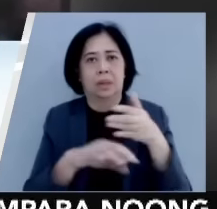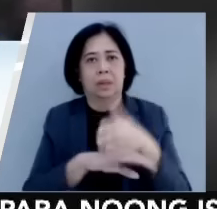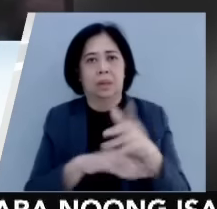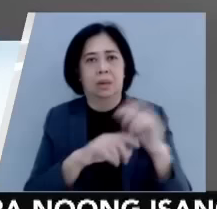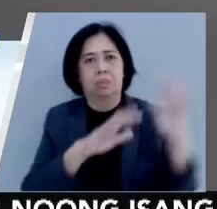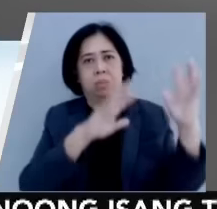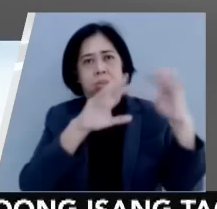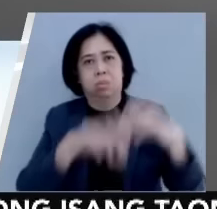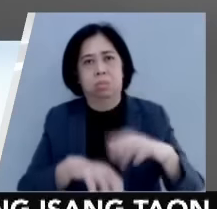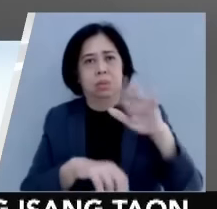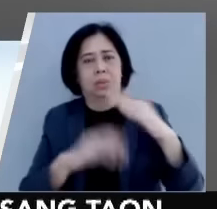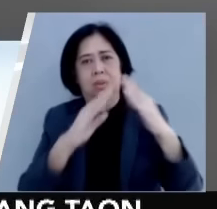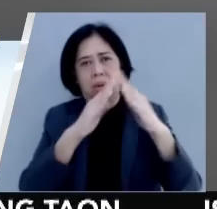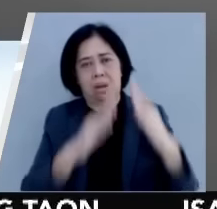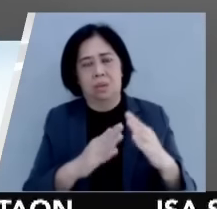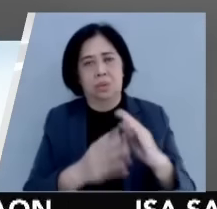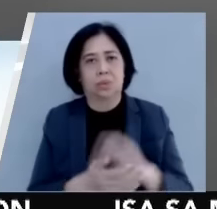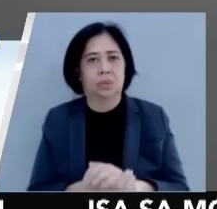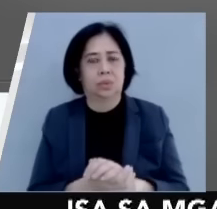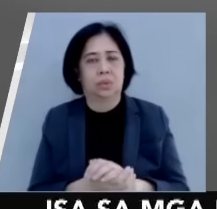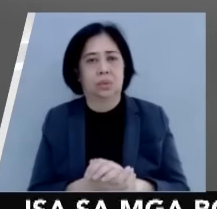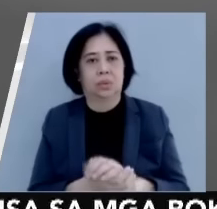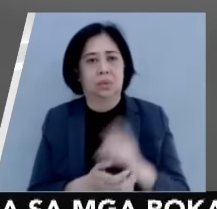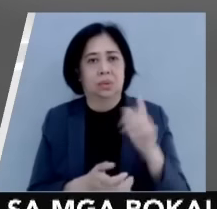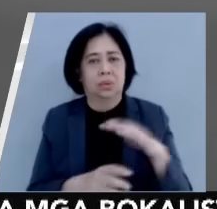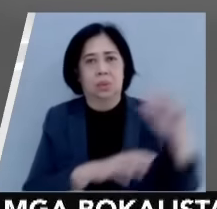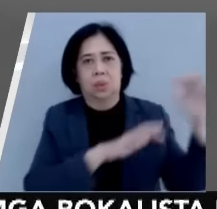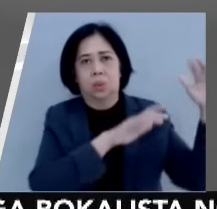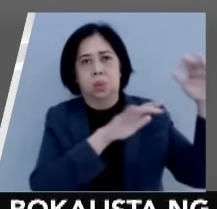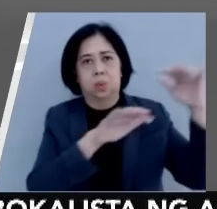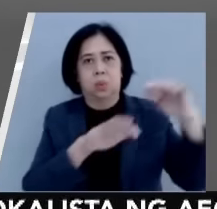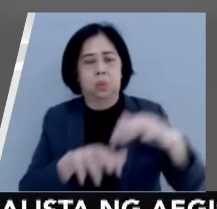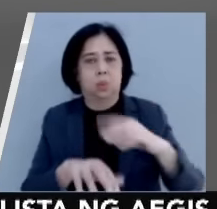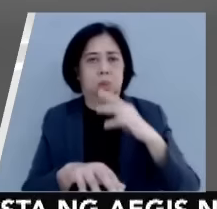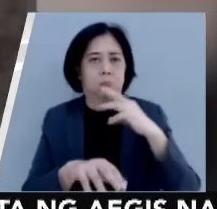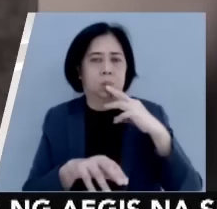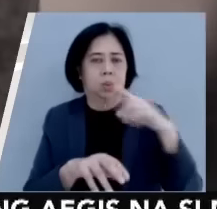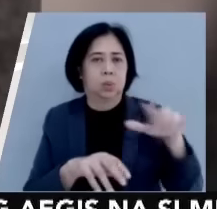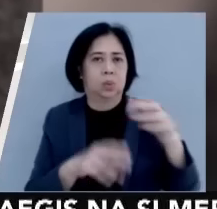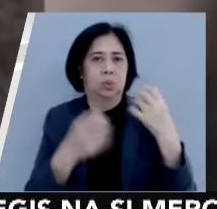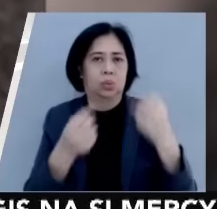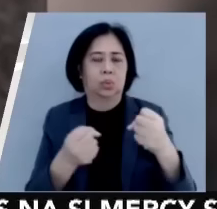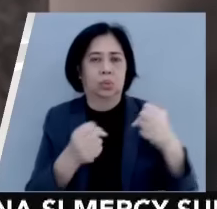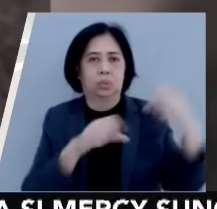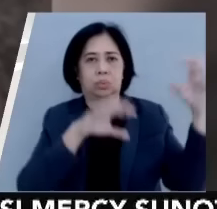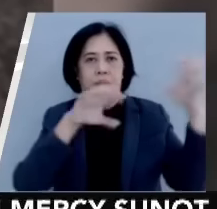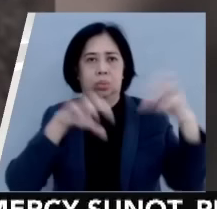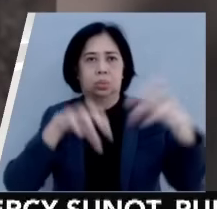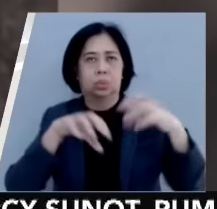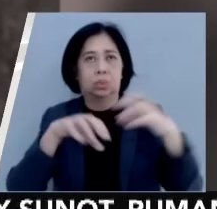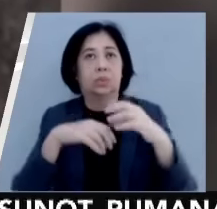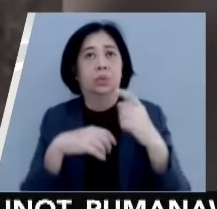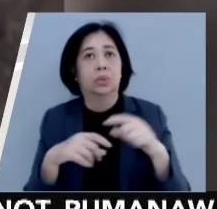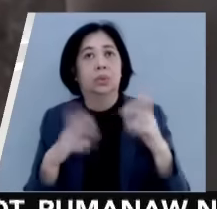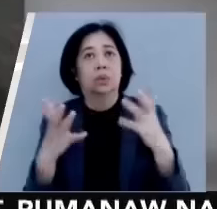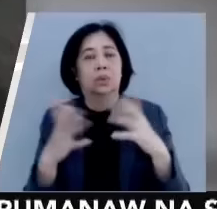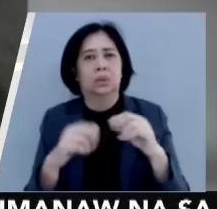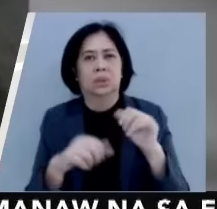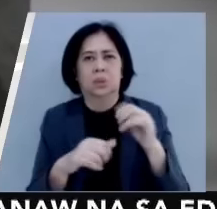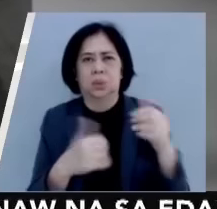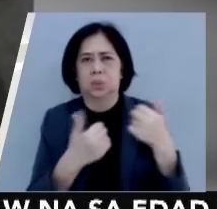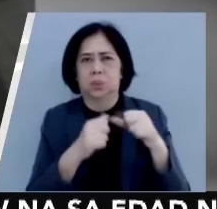kanilang bahay. Po, bigla po kasing lumagas pa yung malakas na buhos ng ulan. Naging saturated na po kasi yung lupa man.